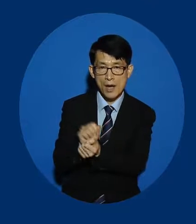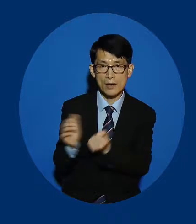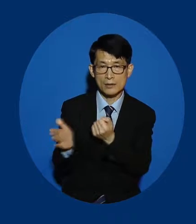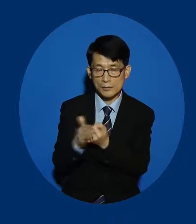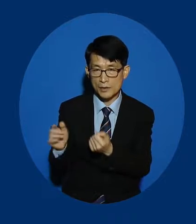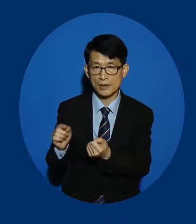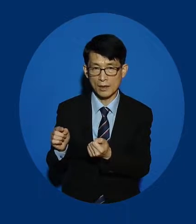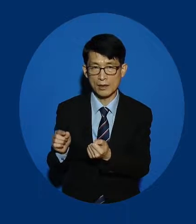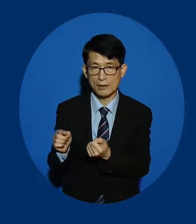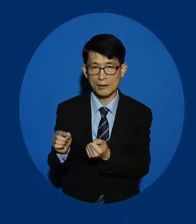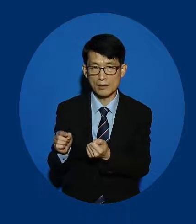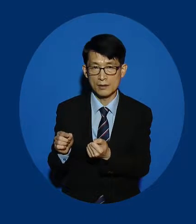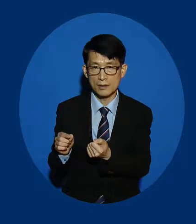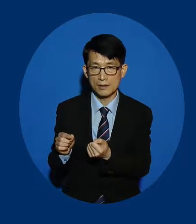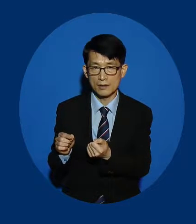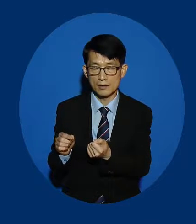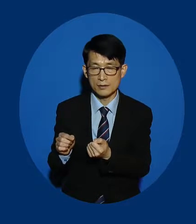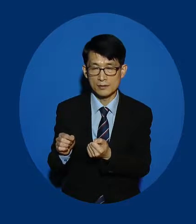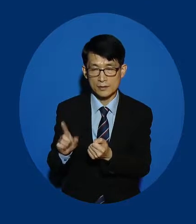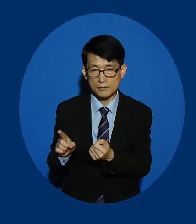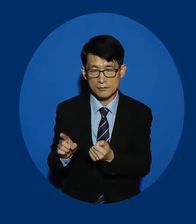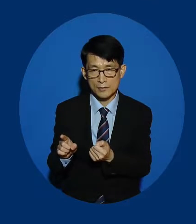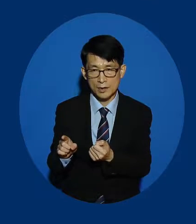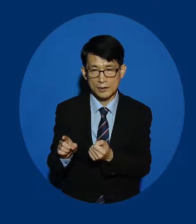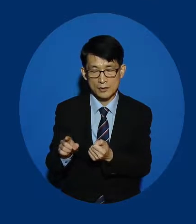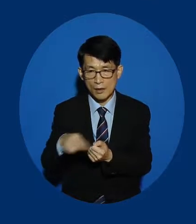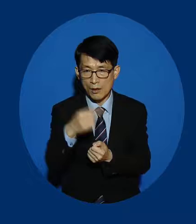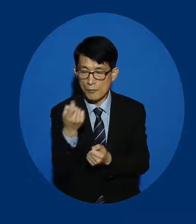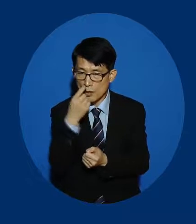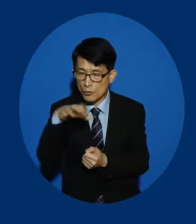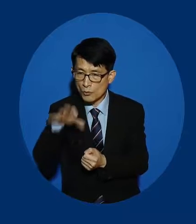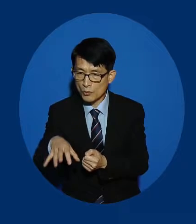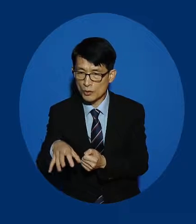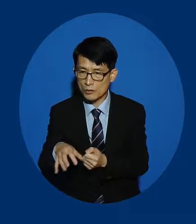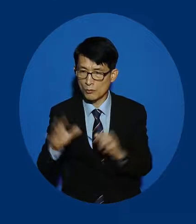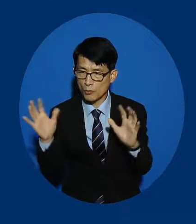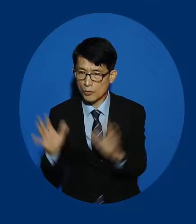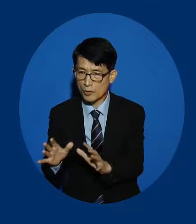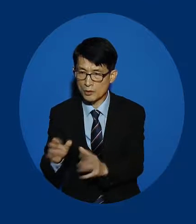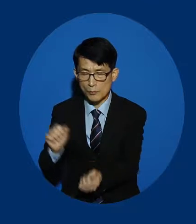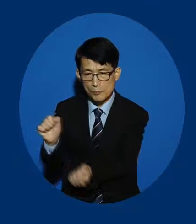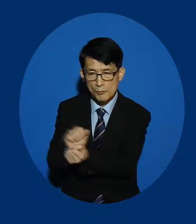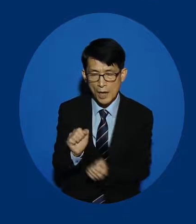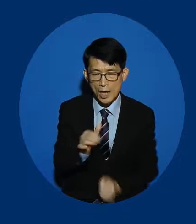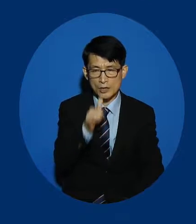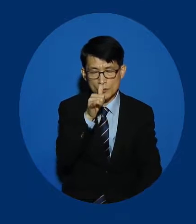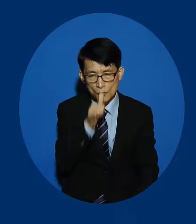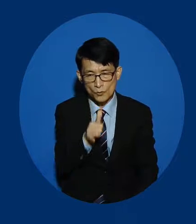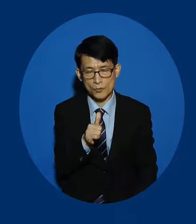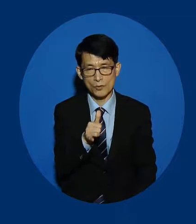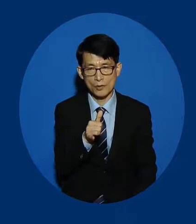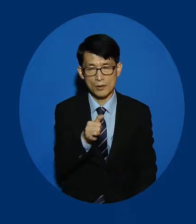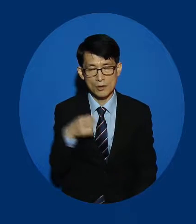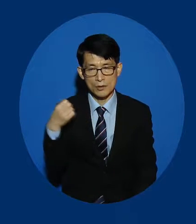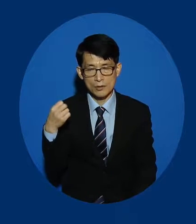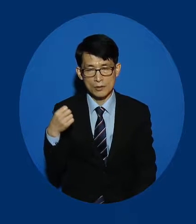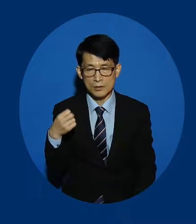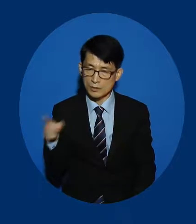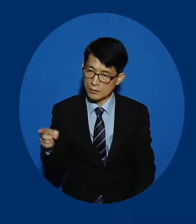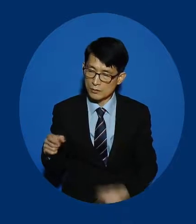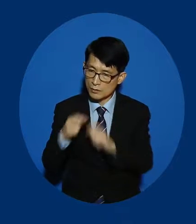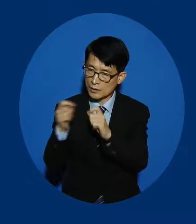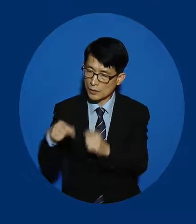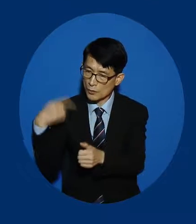다 아시겠죠? 학원 내 거리두기 문제도 있고 확진자 문제 있고 그러면서 이 사교육에 있어서 온라인화는